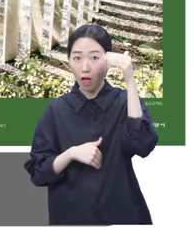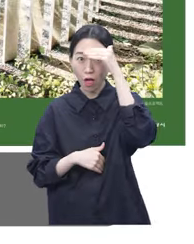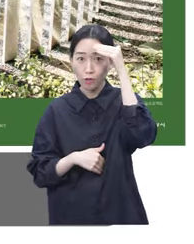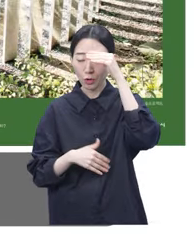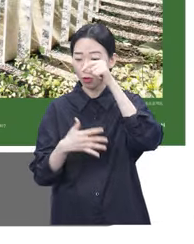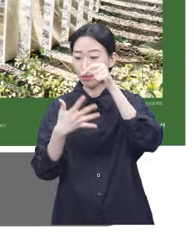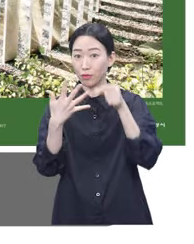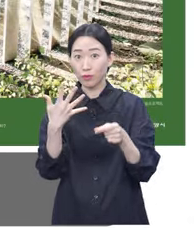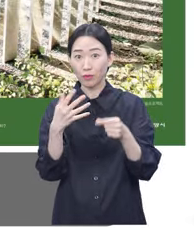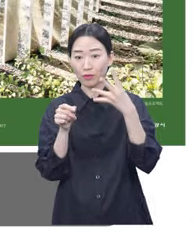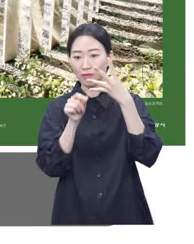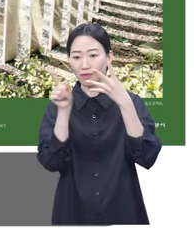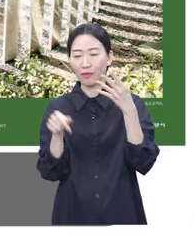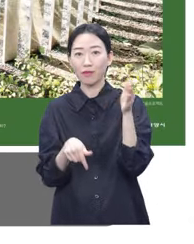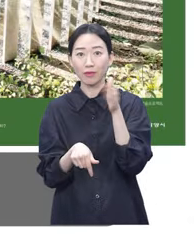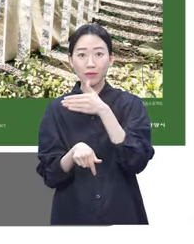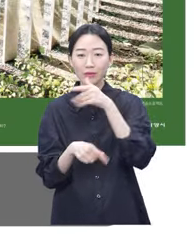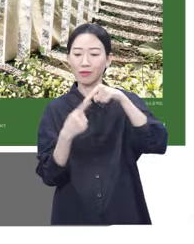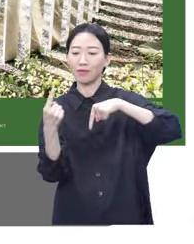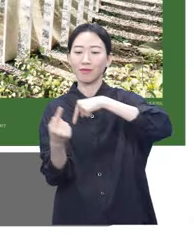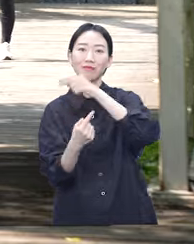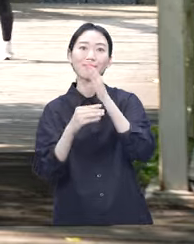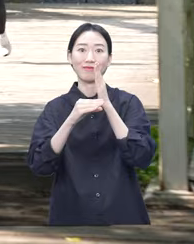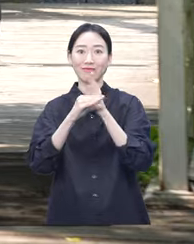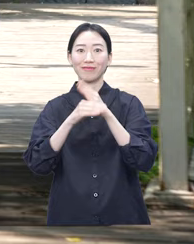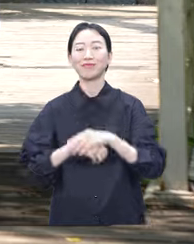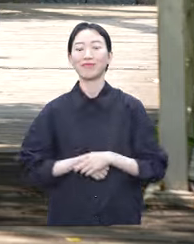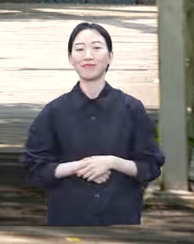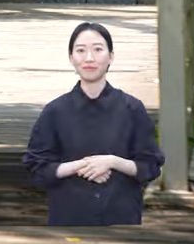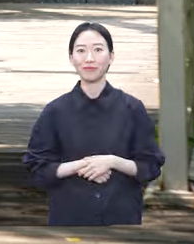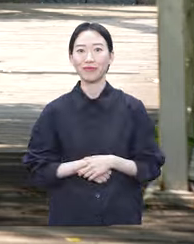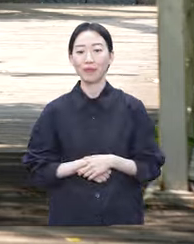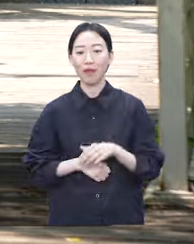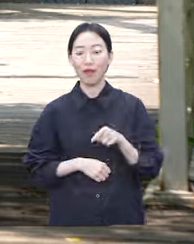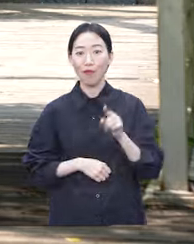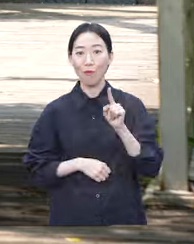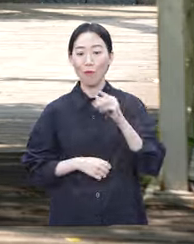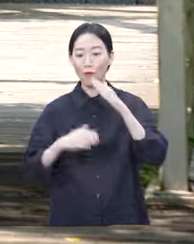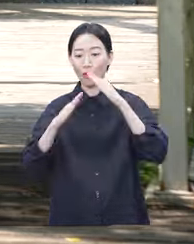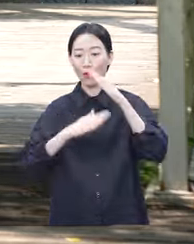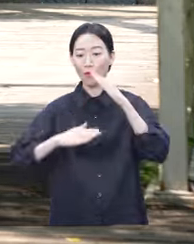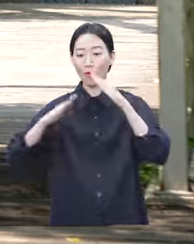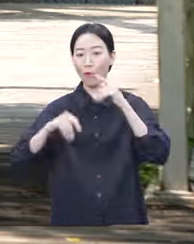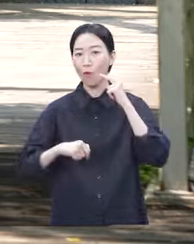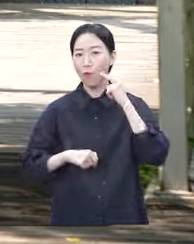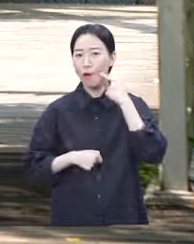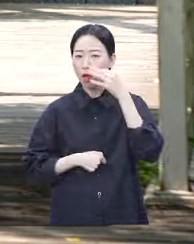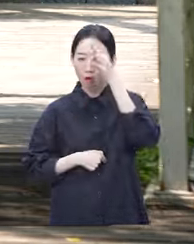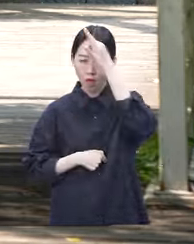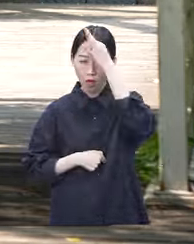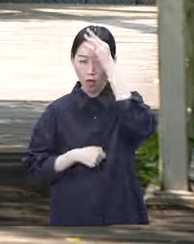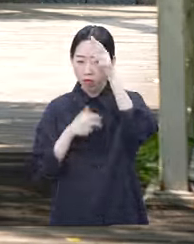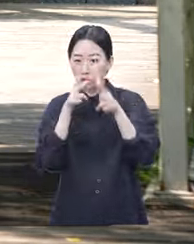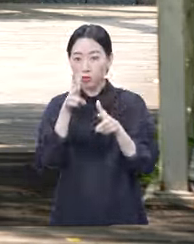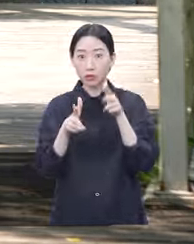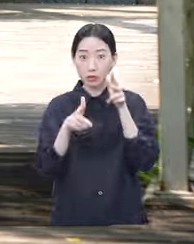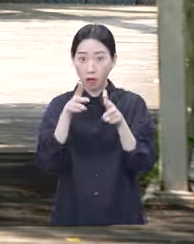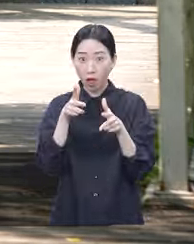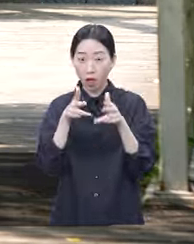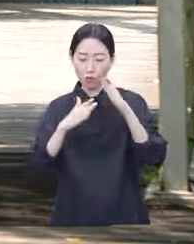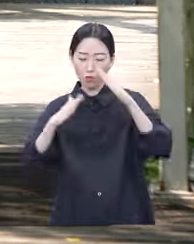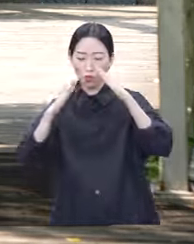투어 프로그램을 4월부터 운영하고 있는데요. APAP 작품 투어는 7회에 걸쳐 진행된 안양